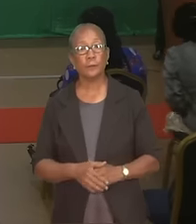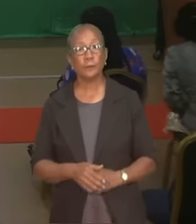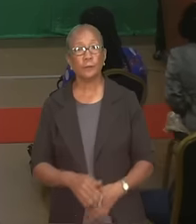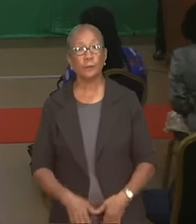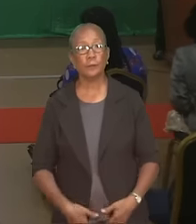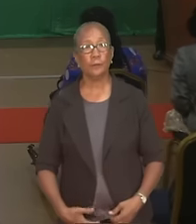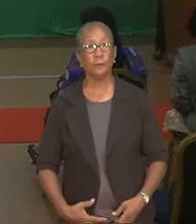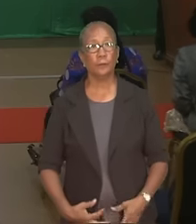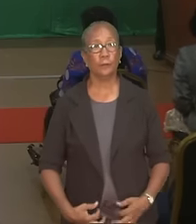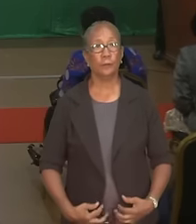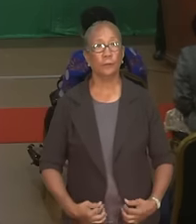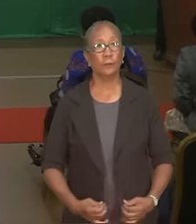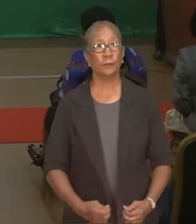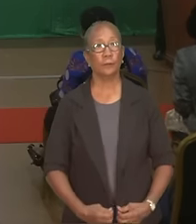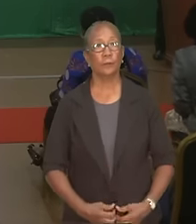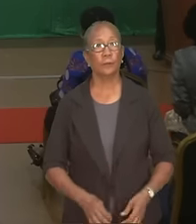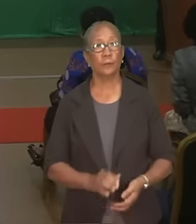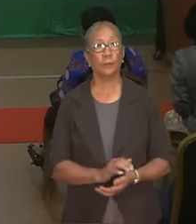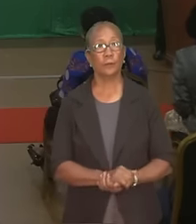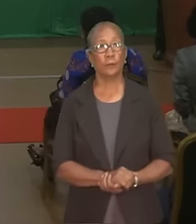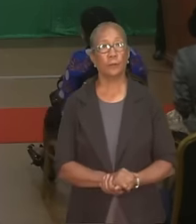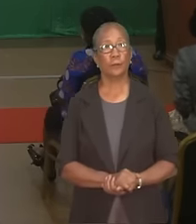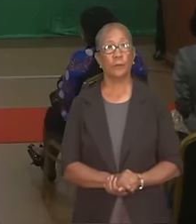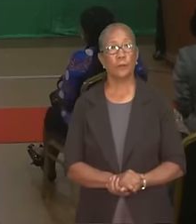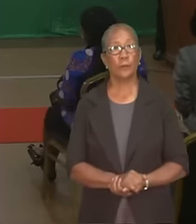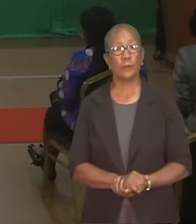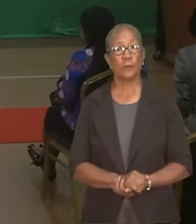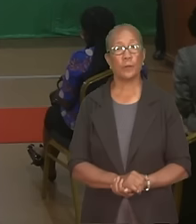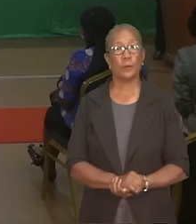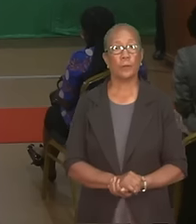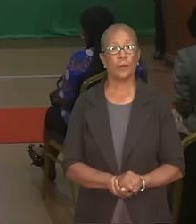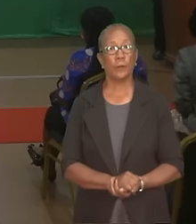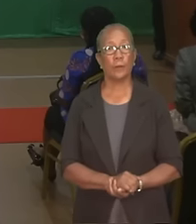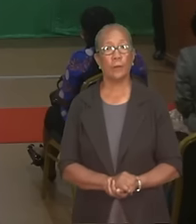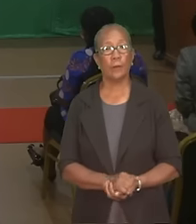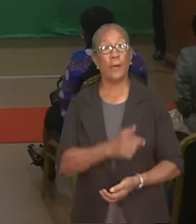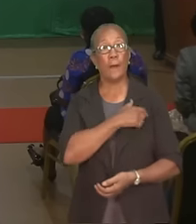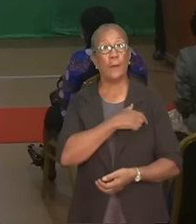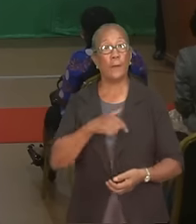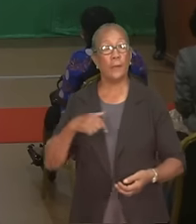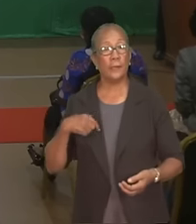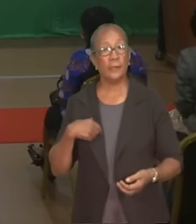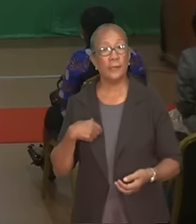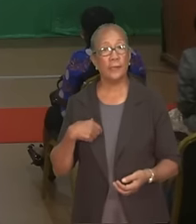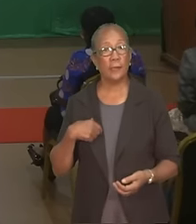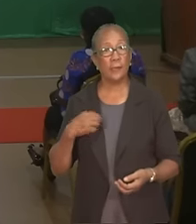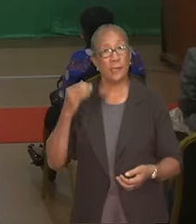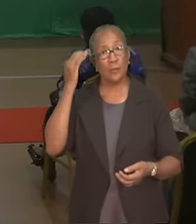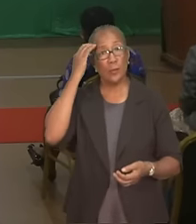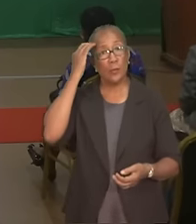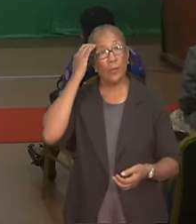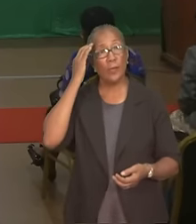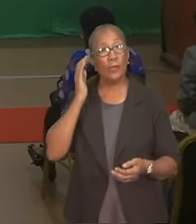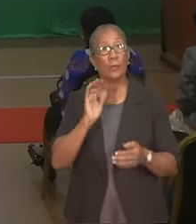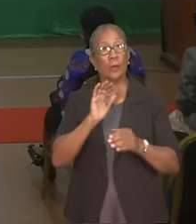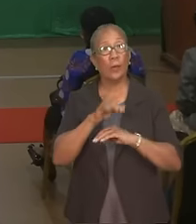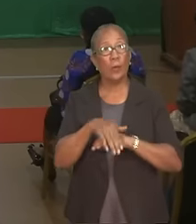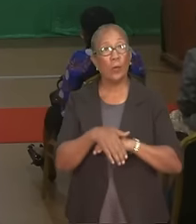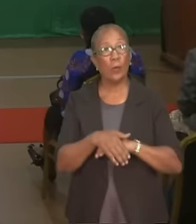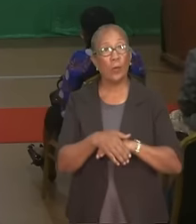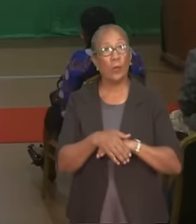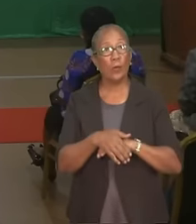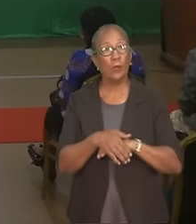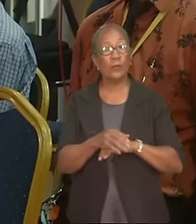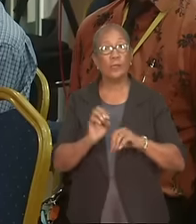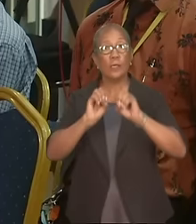alle excellenties. Jamal Acton, Sunweb TV. President, ik weet niet of u bekend bent met het bericht dat circuleert op